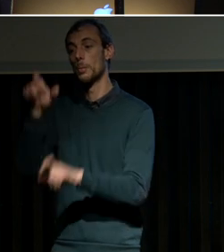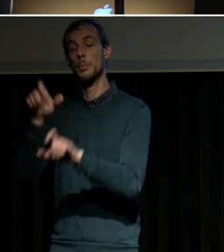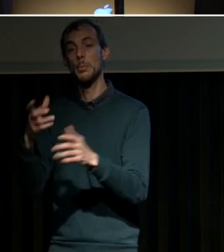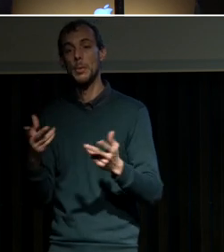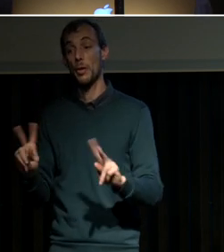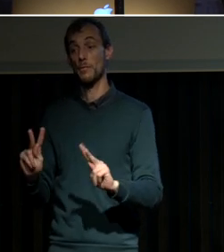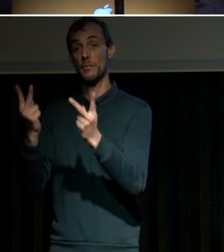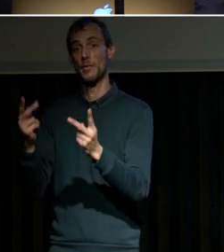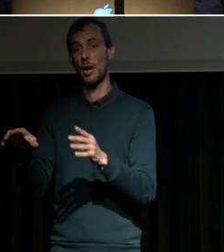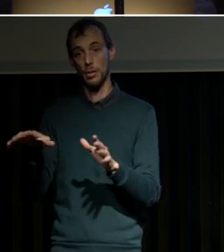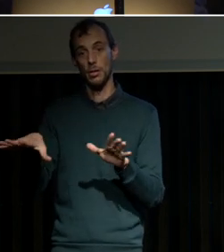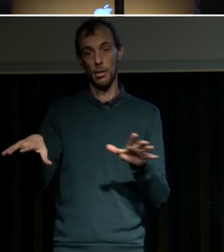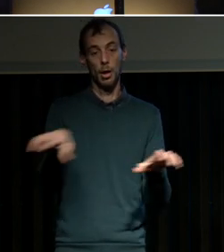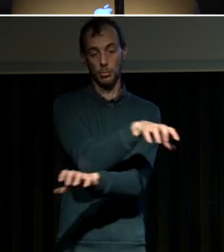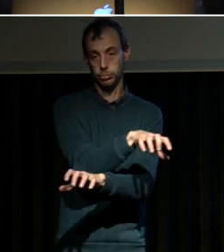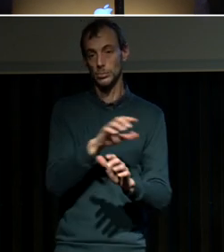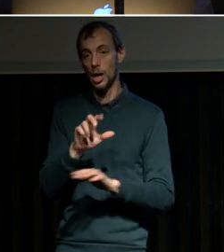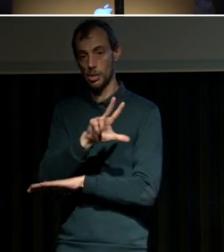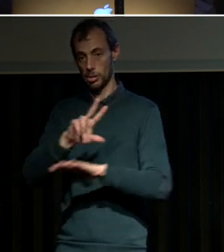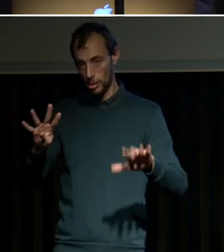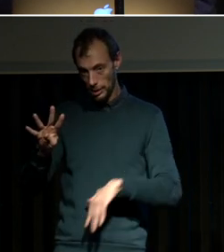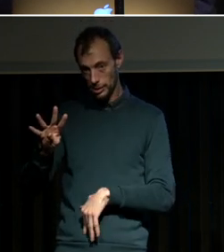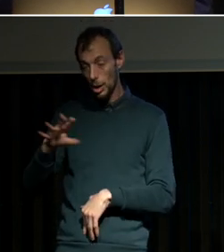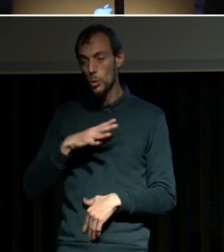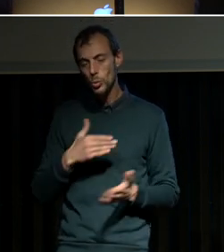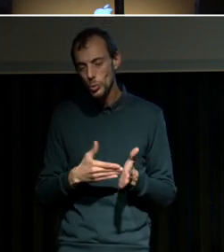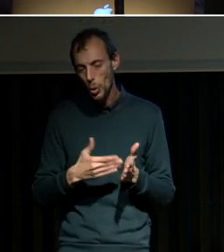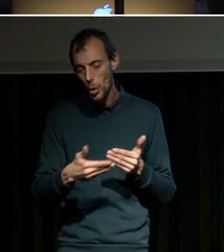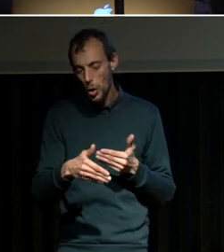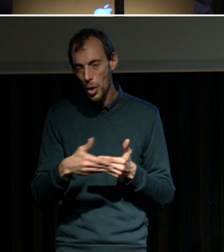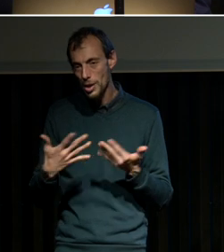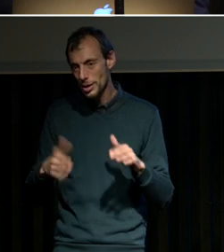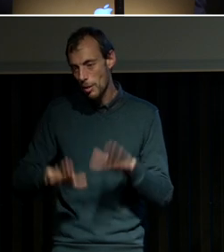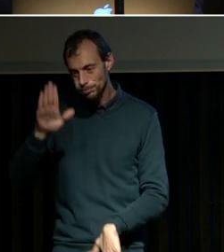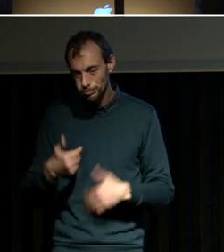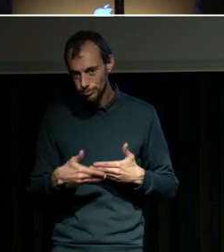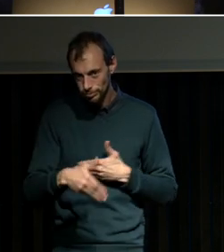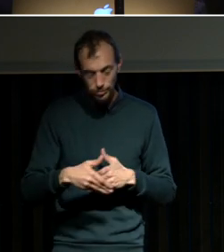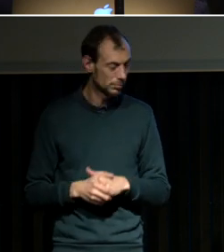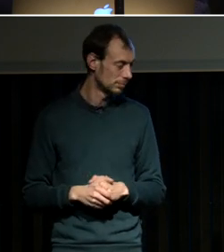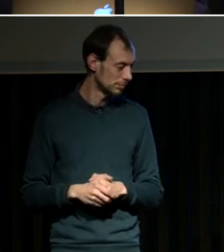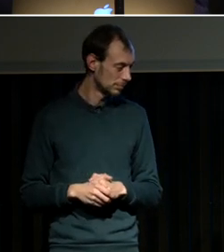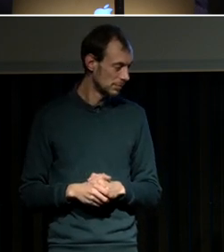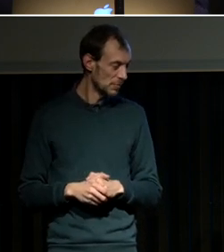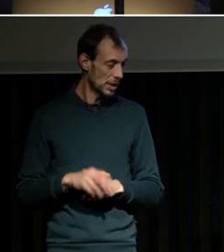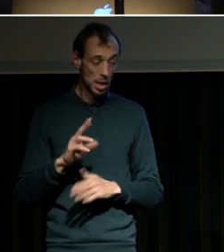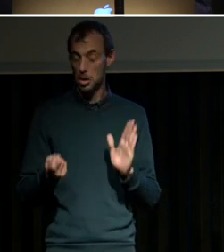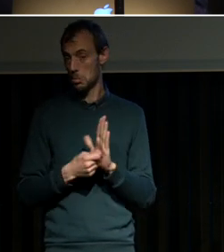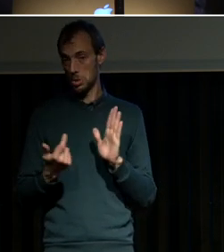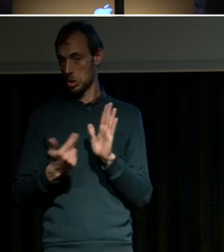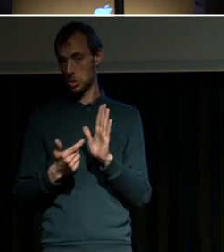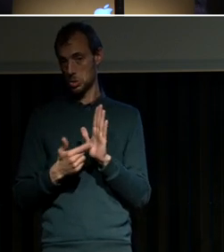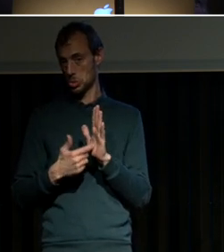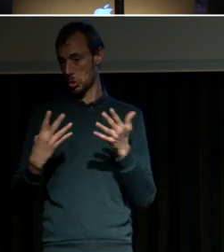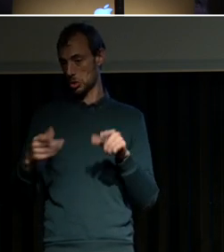encore un ou deux qui sont prélevés, proposés d'ici à la fin de l'année. Il y a eu 23 transplantations cardiaques, c'est ce qu'on a fait en 2019, 22